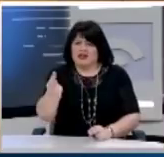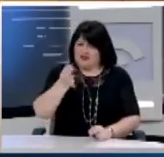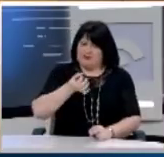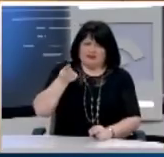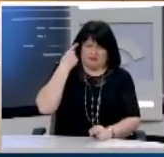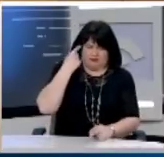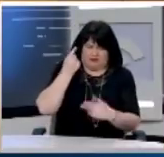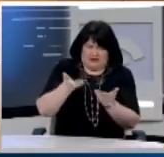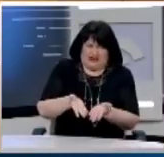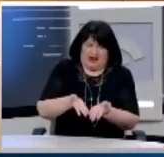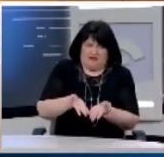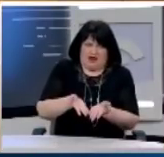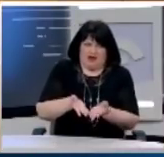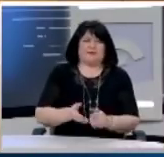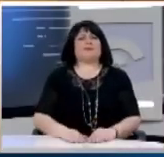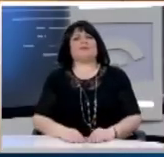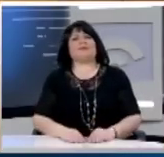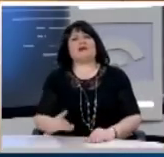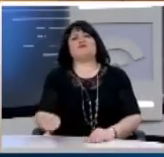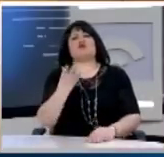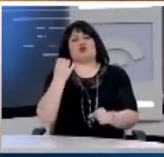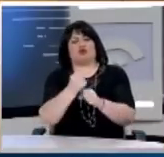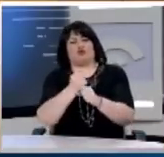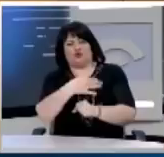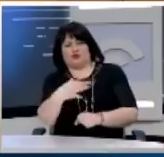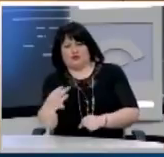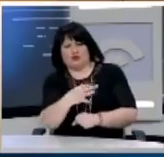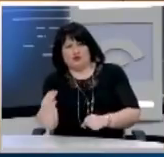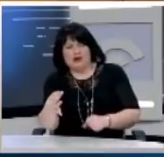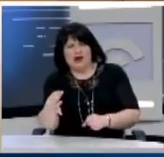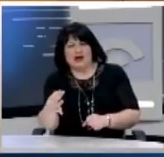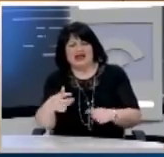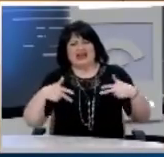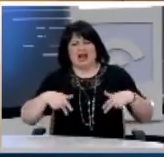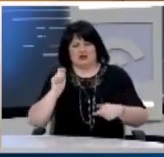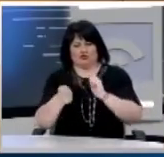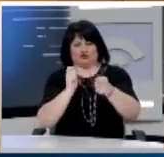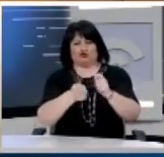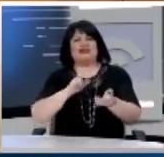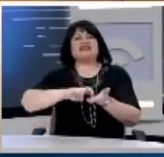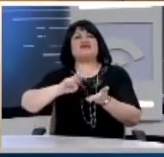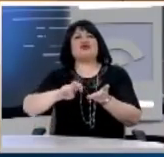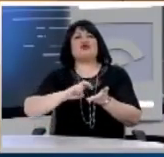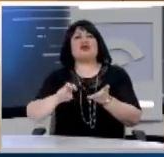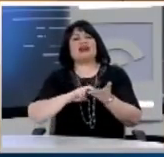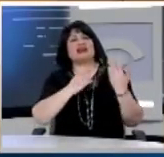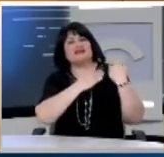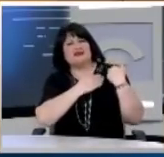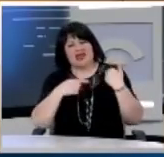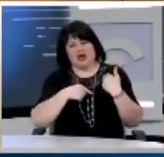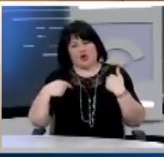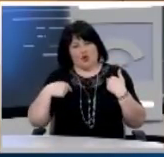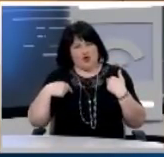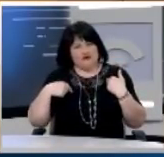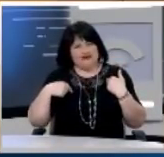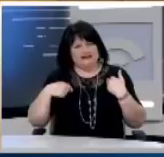χλαμάρες. Για τους νέους εργαζόμενους που θα πληρώσει το κράτος πια τις εισφορές και για τους εργοδότες